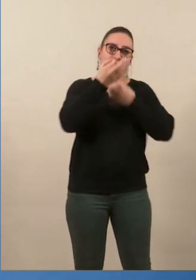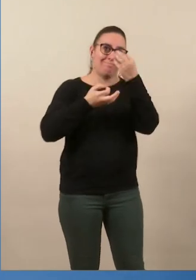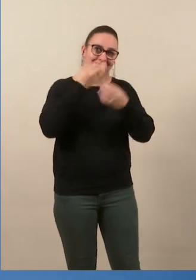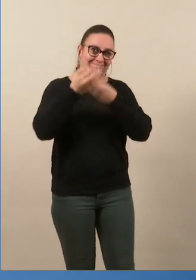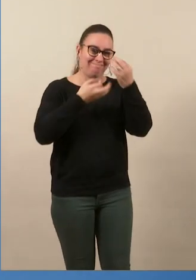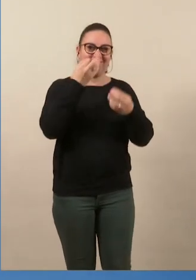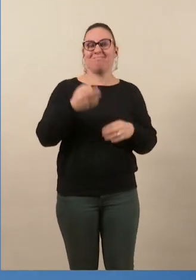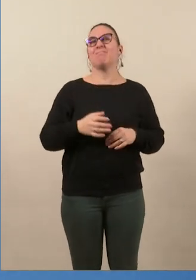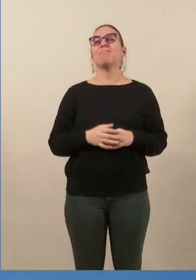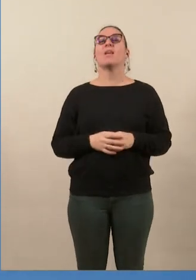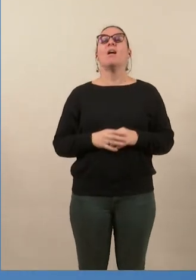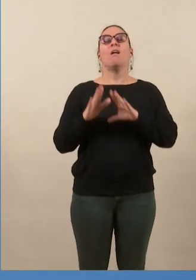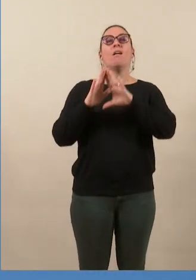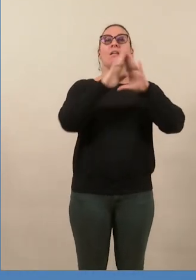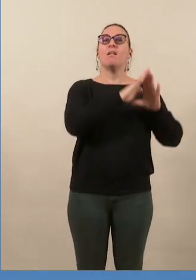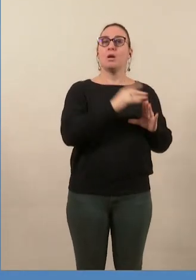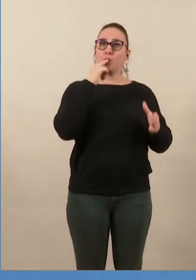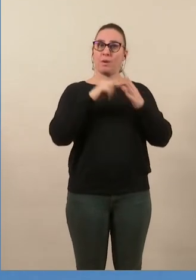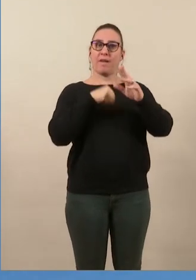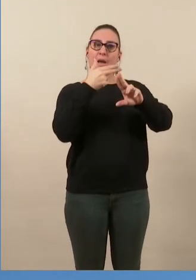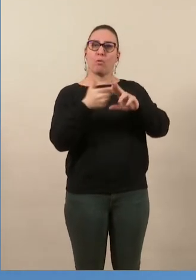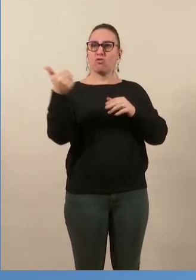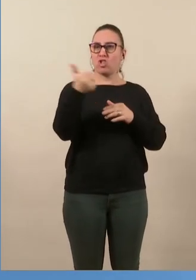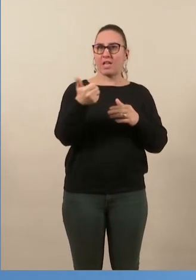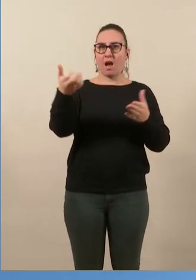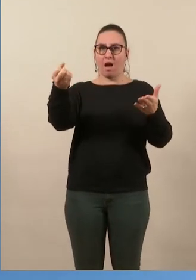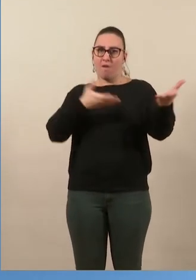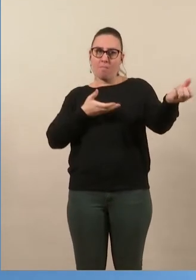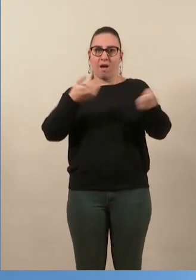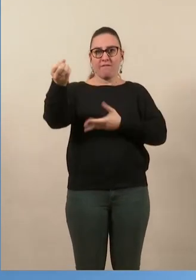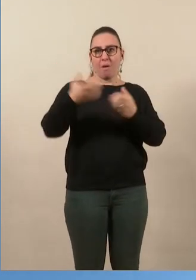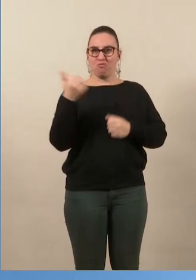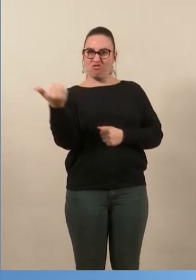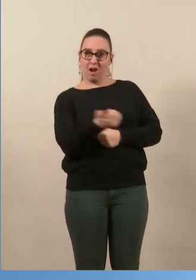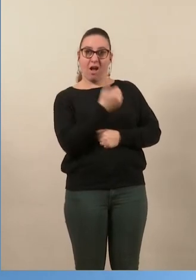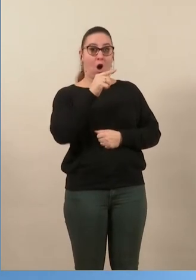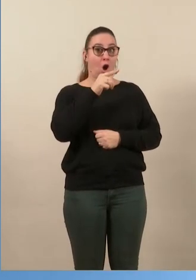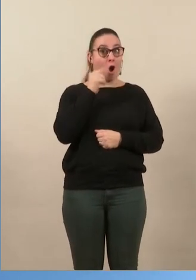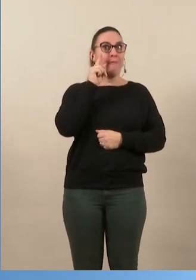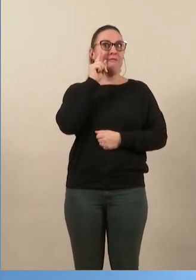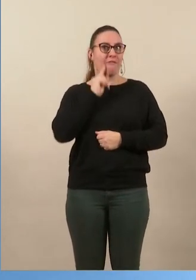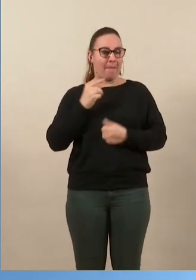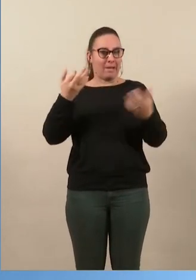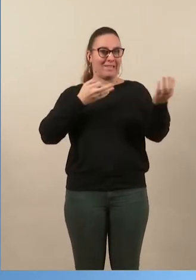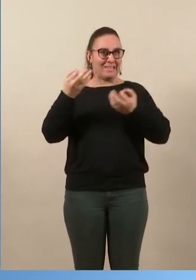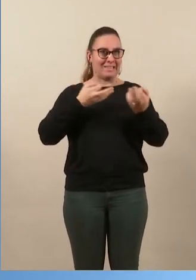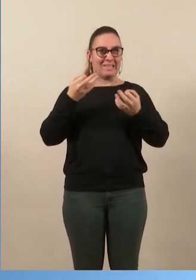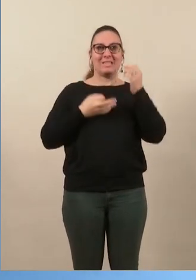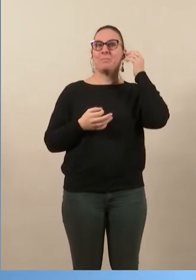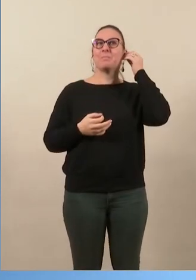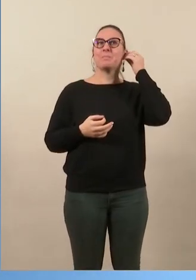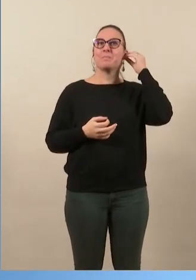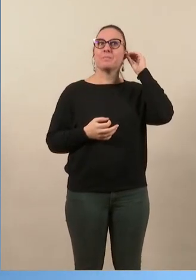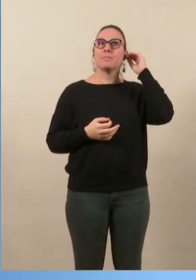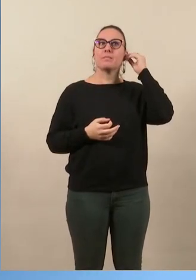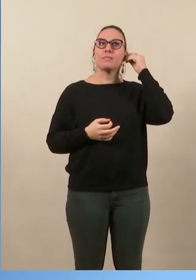différentes observations qui ont été amenées par les uns ou les autres ou les unes et les autres plutôt euh donc sur une remarque qui